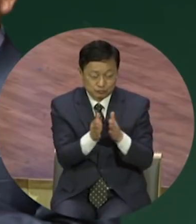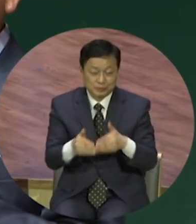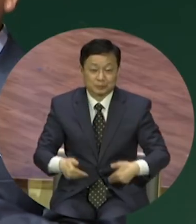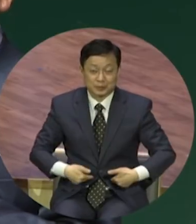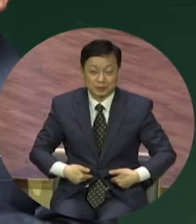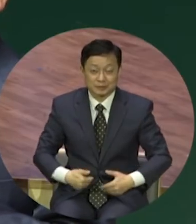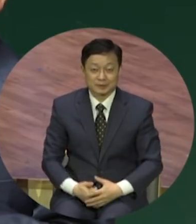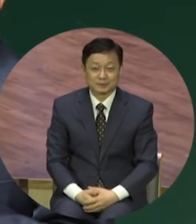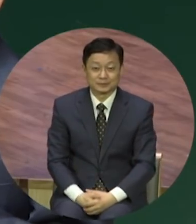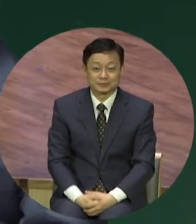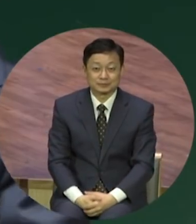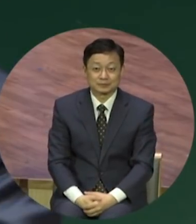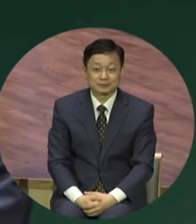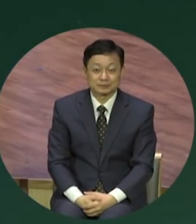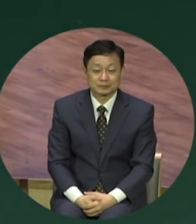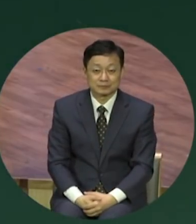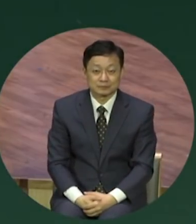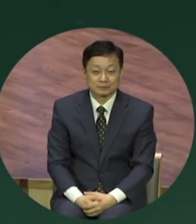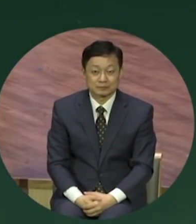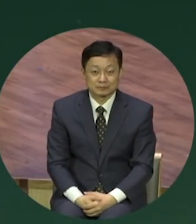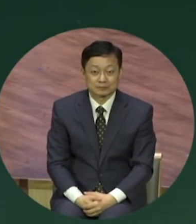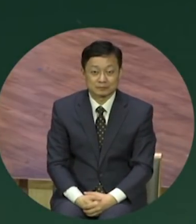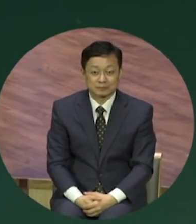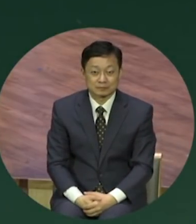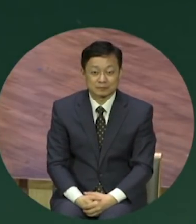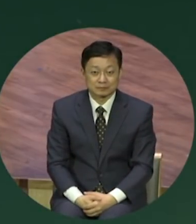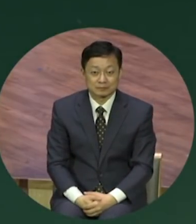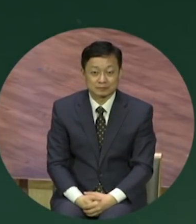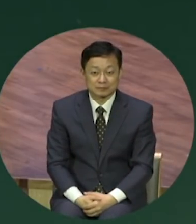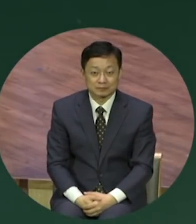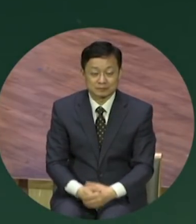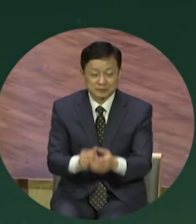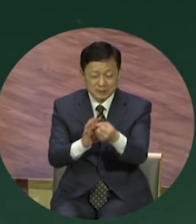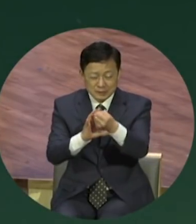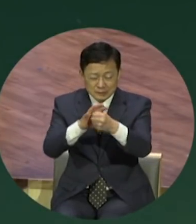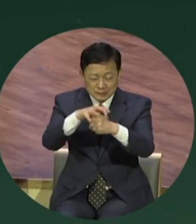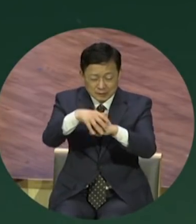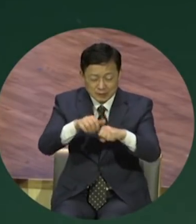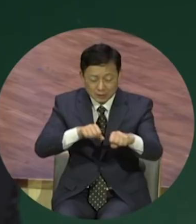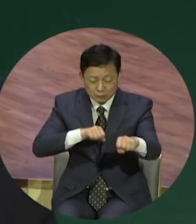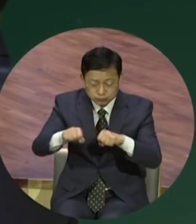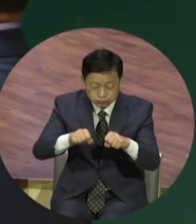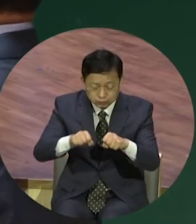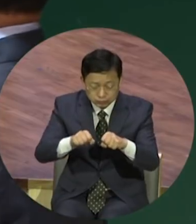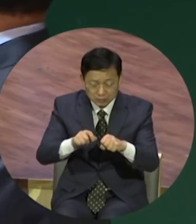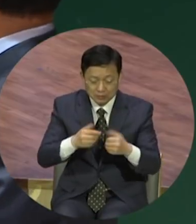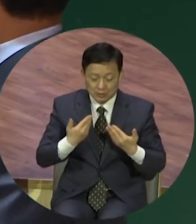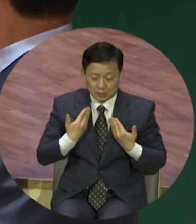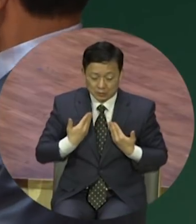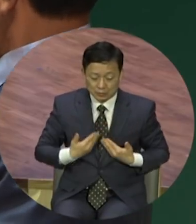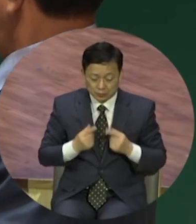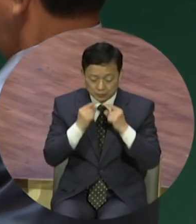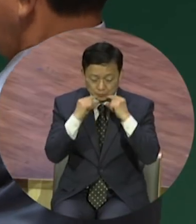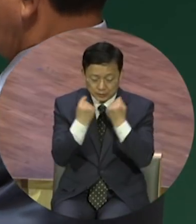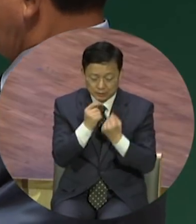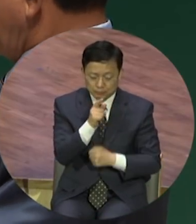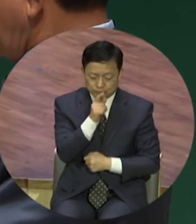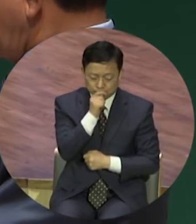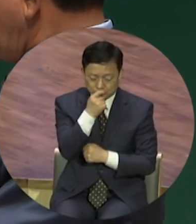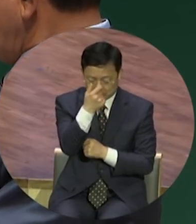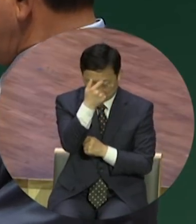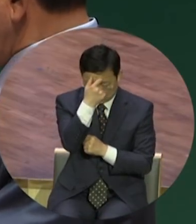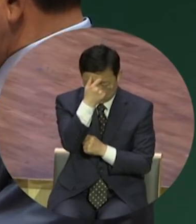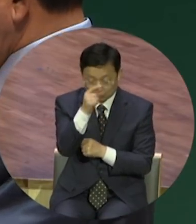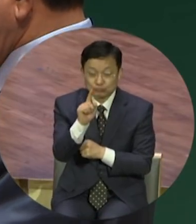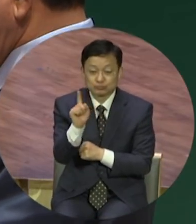정말 세계를 움직이는 묵상이 뭐냐 하는 거죠. What is the holy meditation, word meditation that can save the world, that can move?